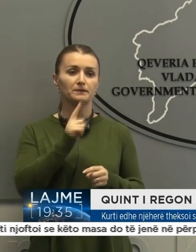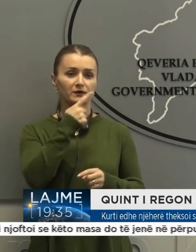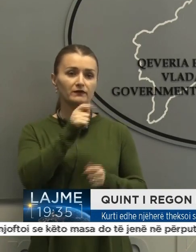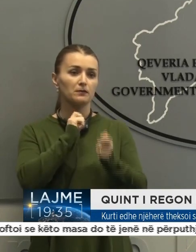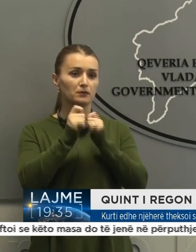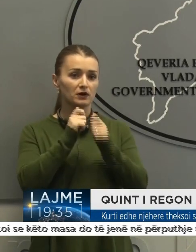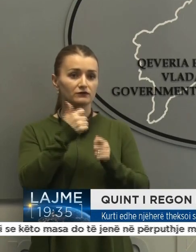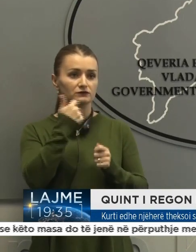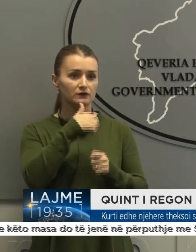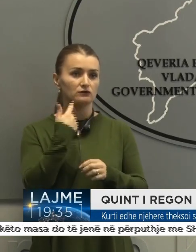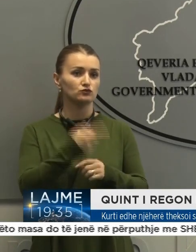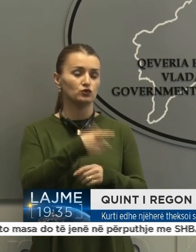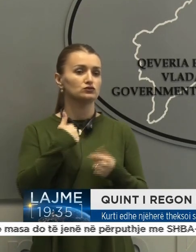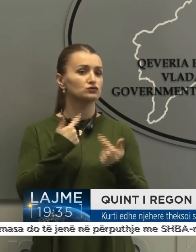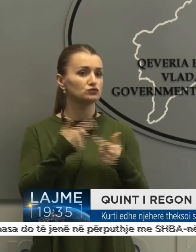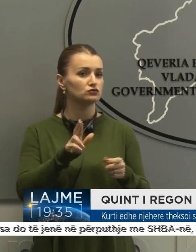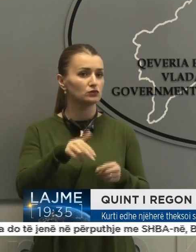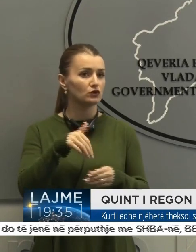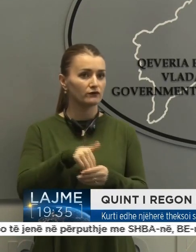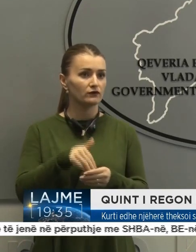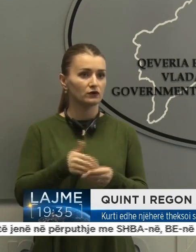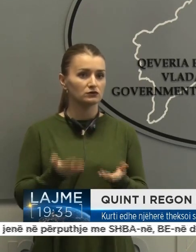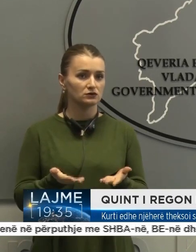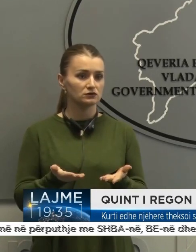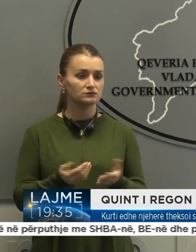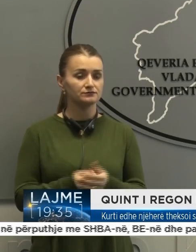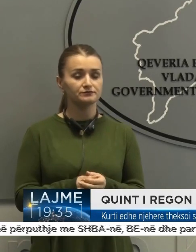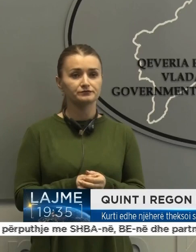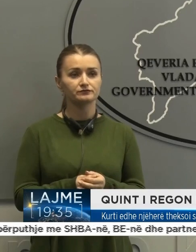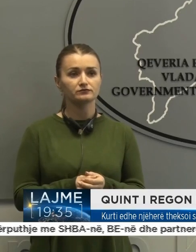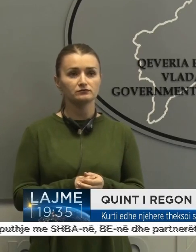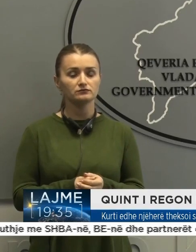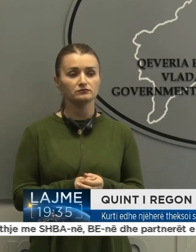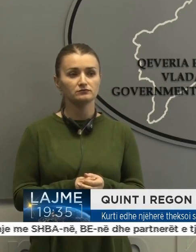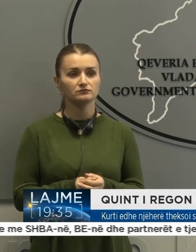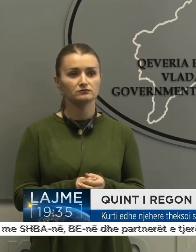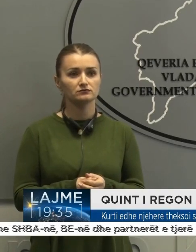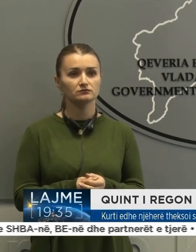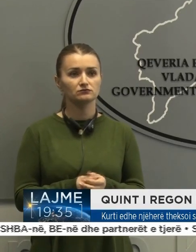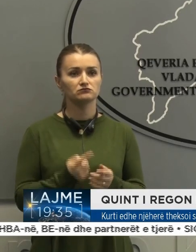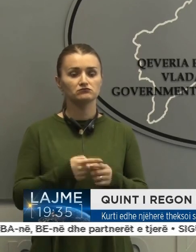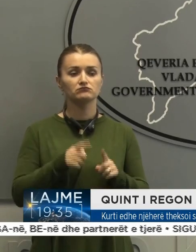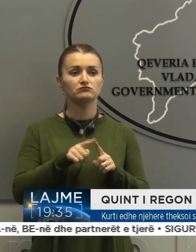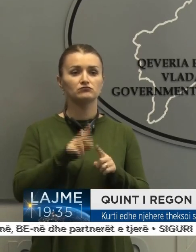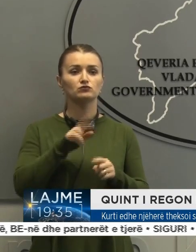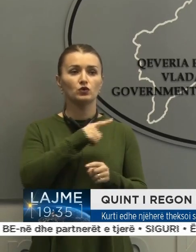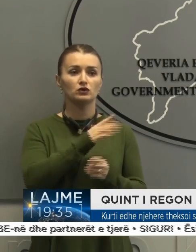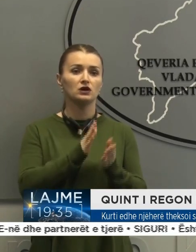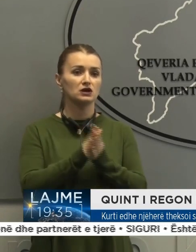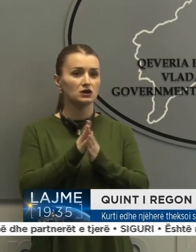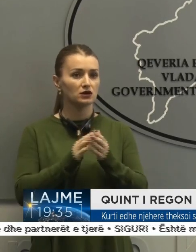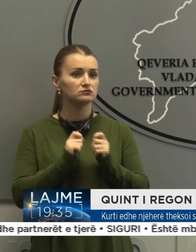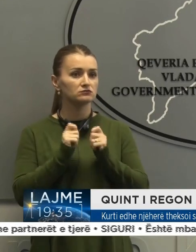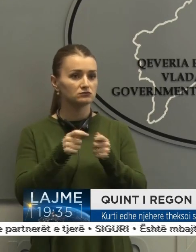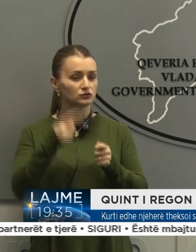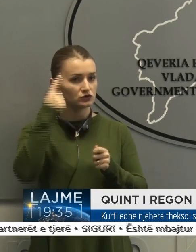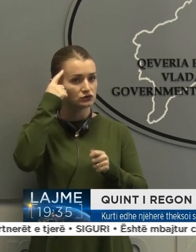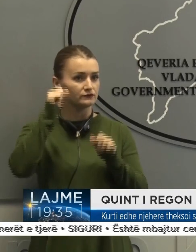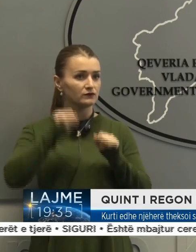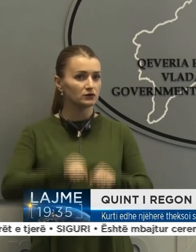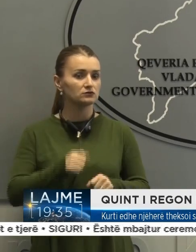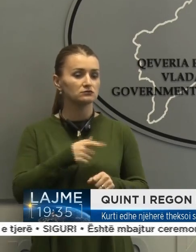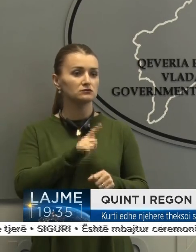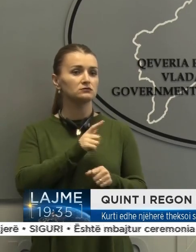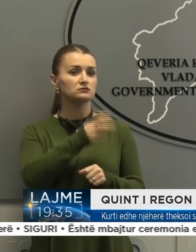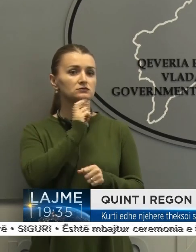është plotësuar. Ne kemi pritur një shkëmbim normal të letrave, të kërkesës së tyre, të trajtimit ton, mirë po